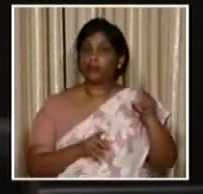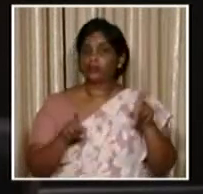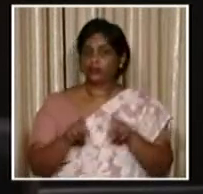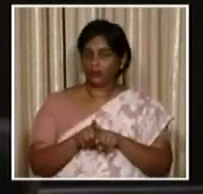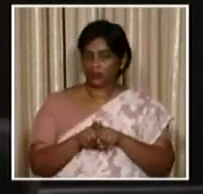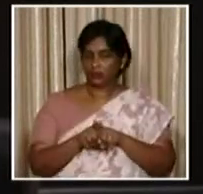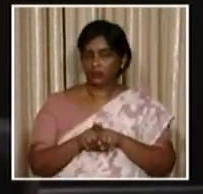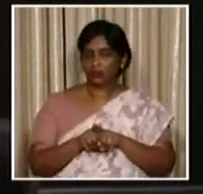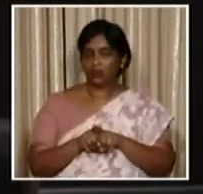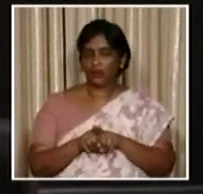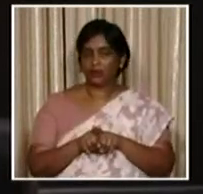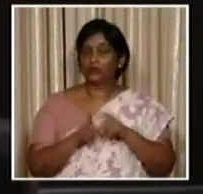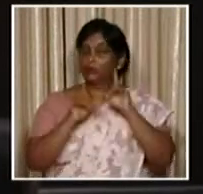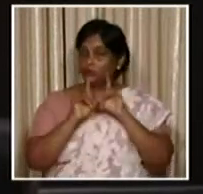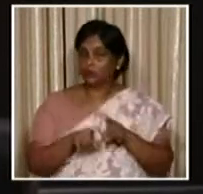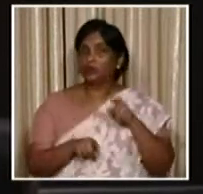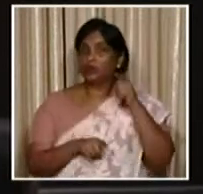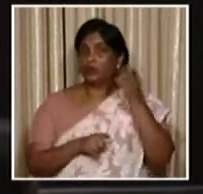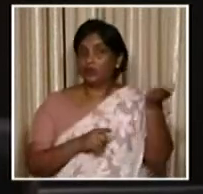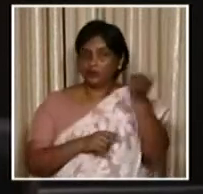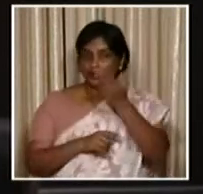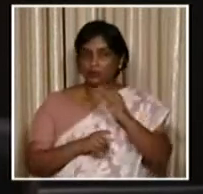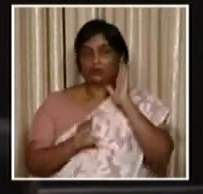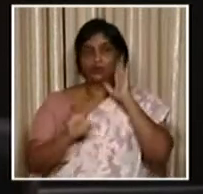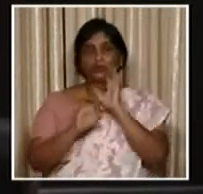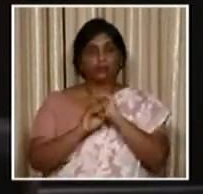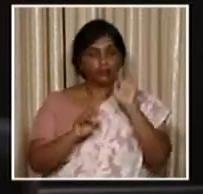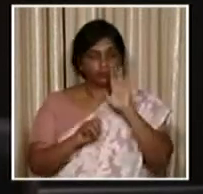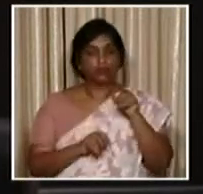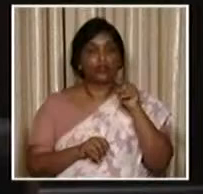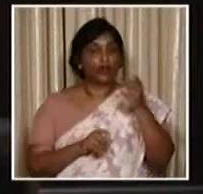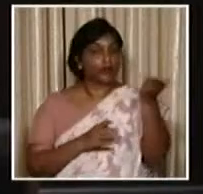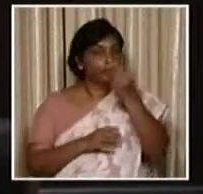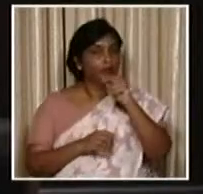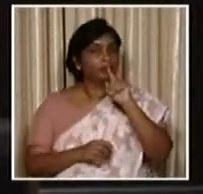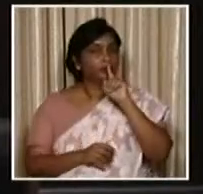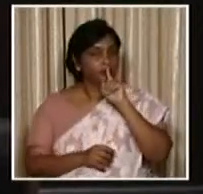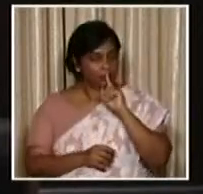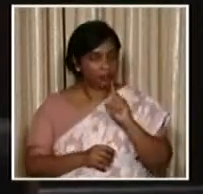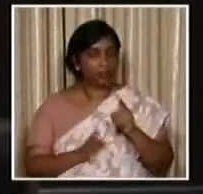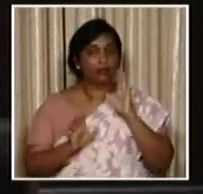වගේම ඔබ තමුන්නාන්සේලා ප්‍රකාශ කළා